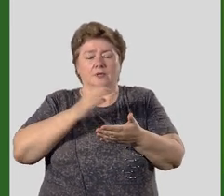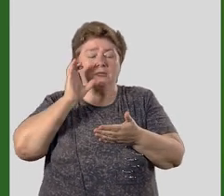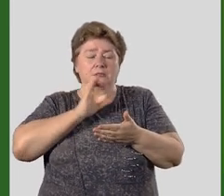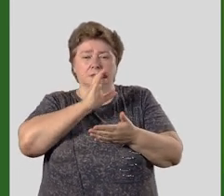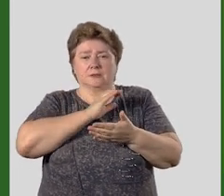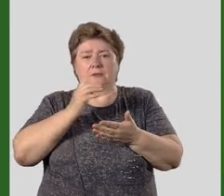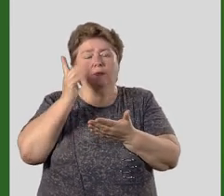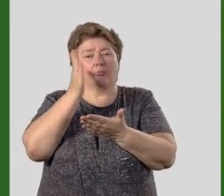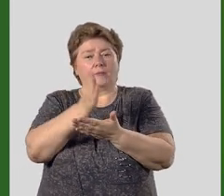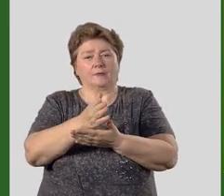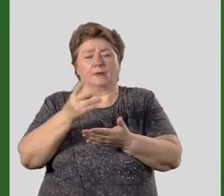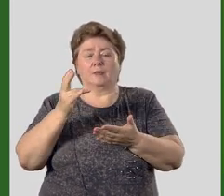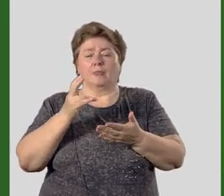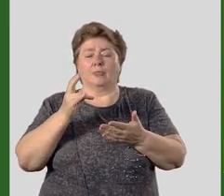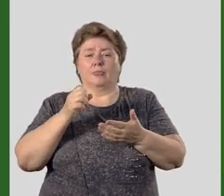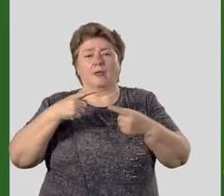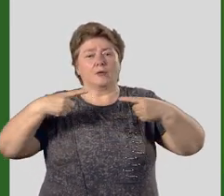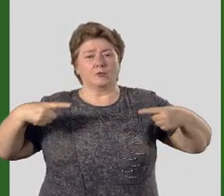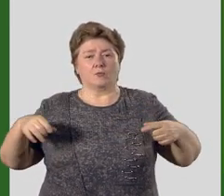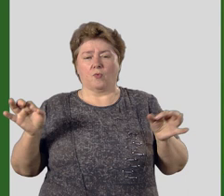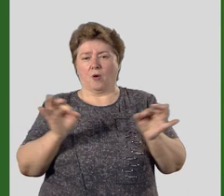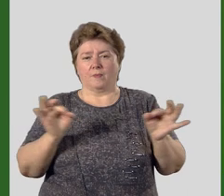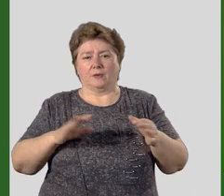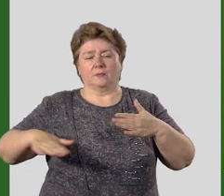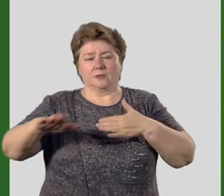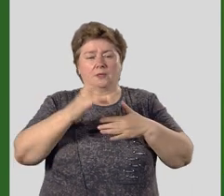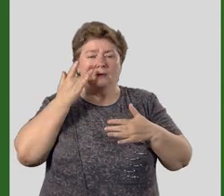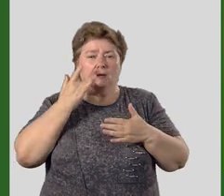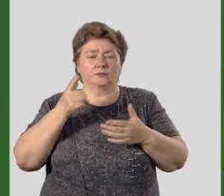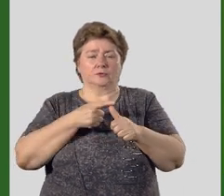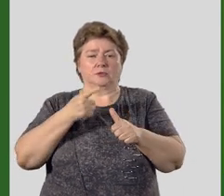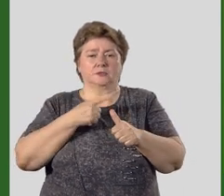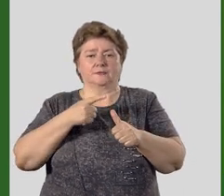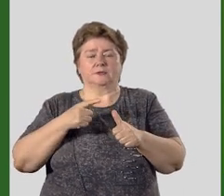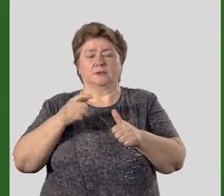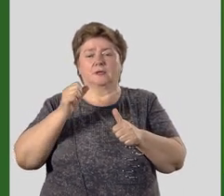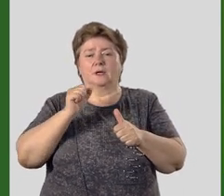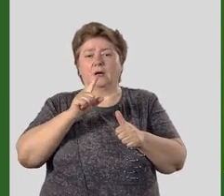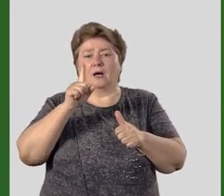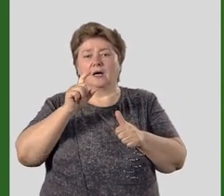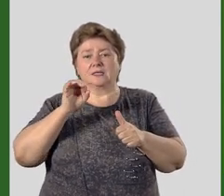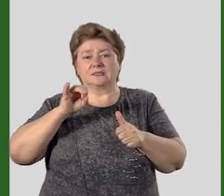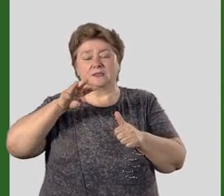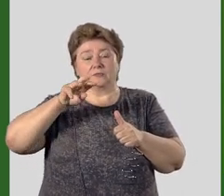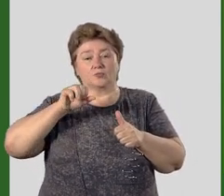север и направлением на любой объект местности, который называется